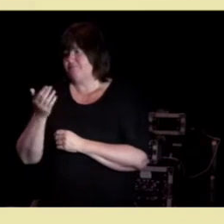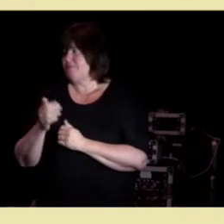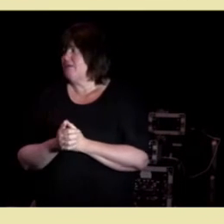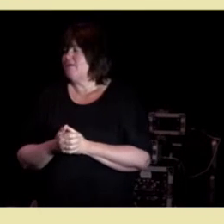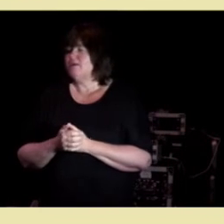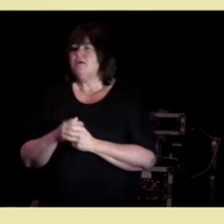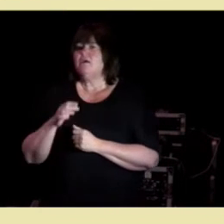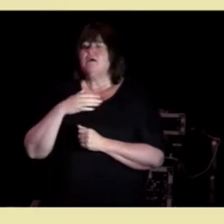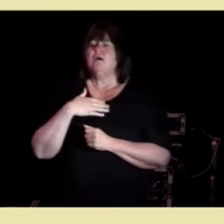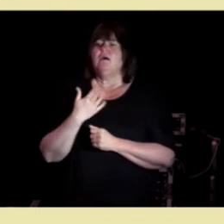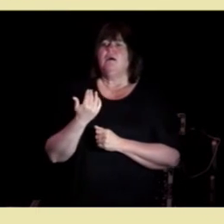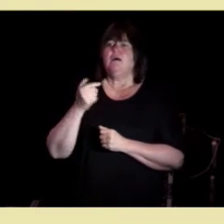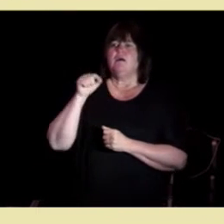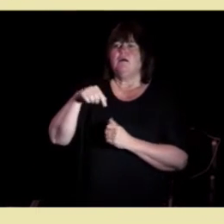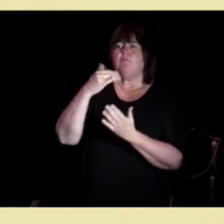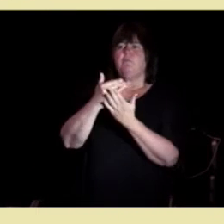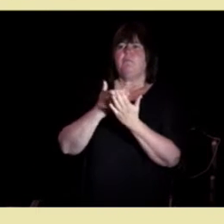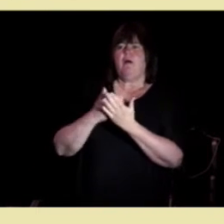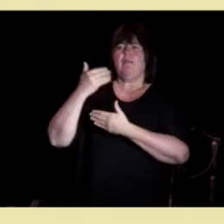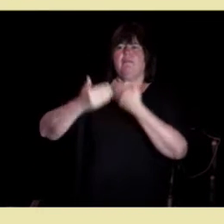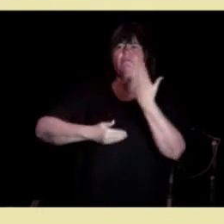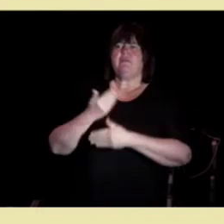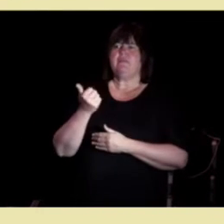Hva så planene videre for Helseatlas?